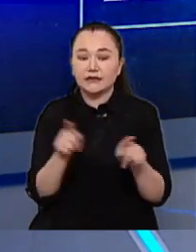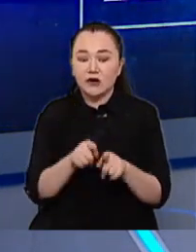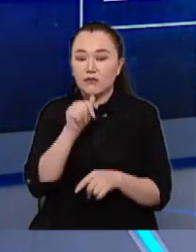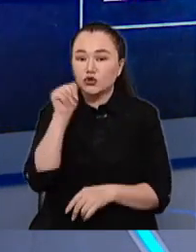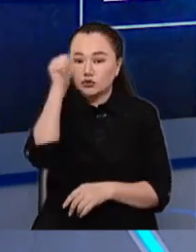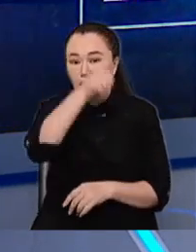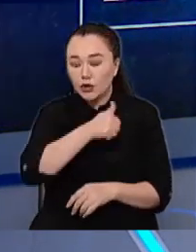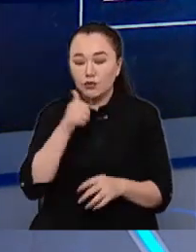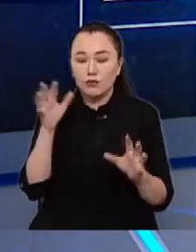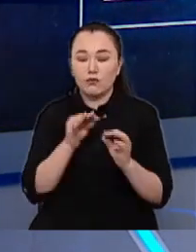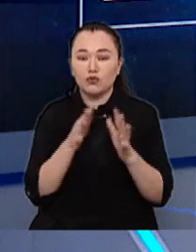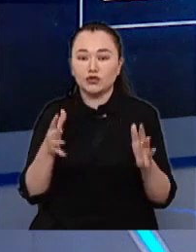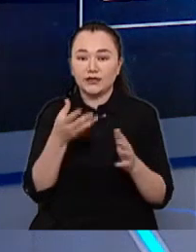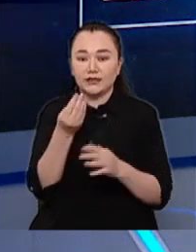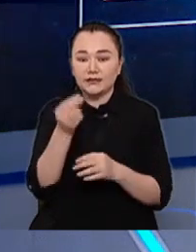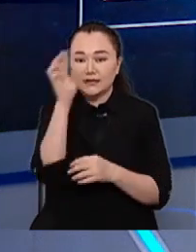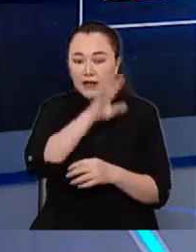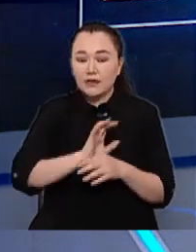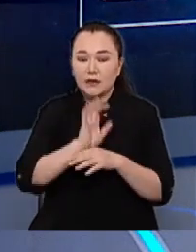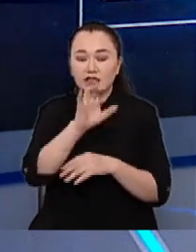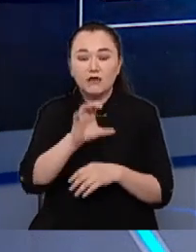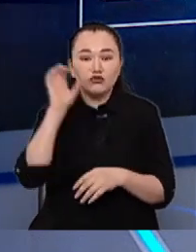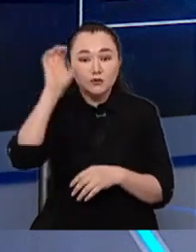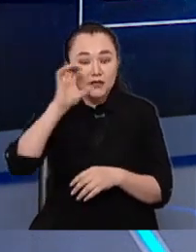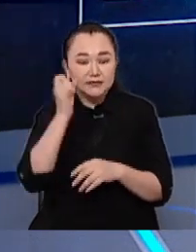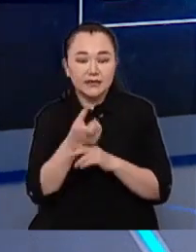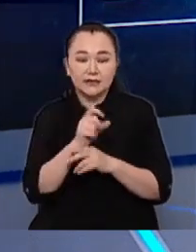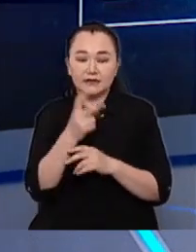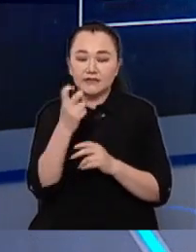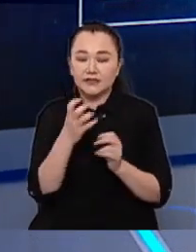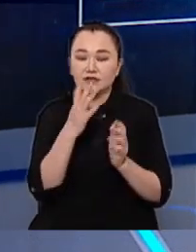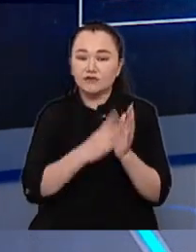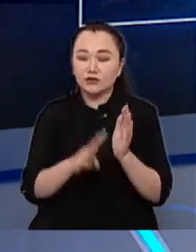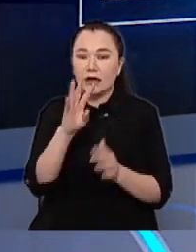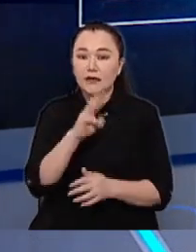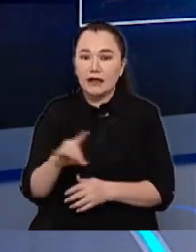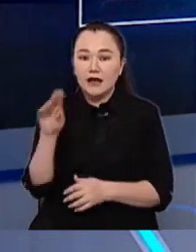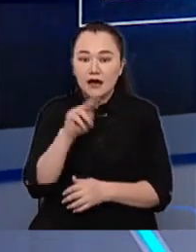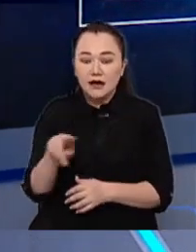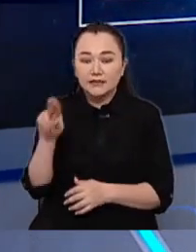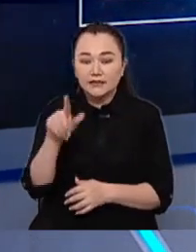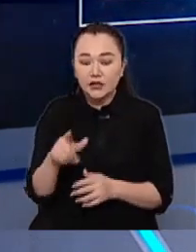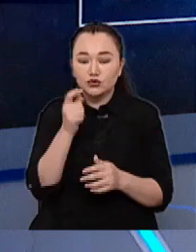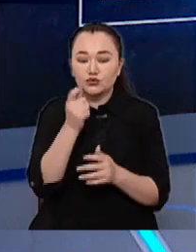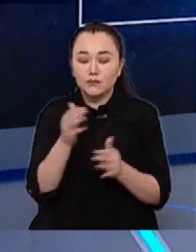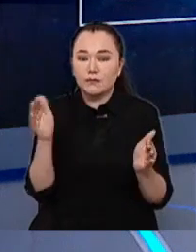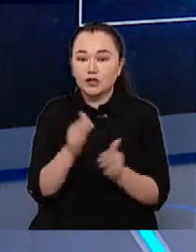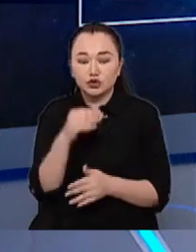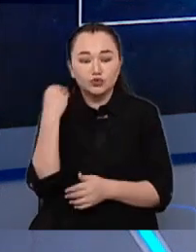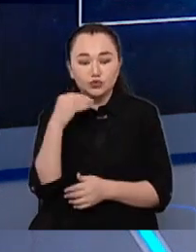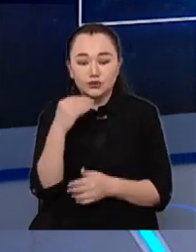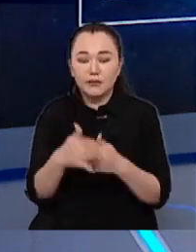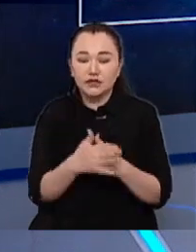в прошлом году больше всего средств страны переслали в Узбекистан это 290 миллиардов тенге чуть меньше ушло в Турцию